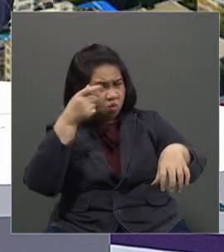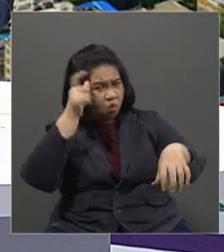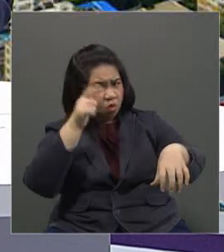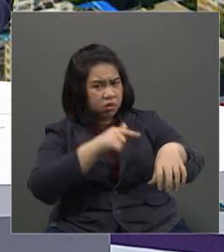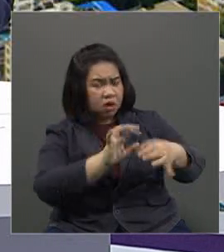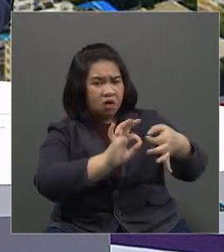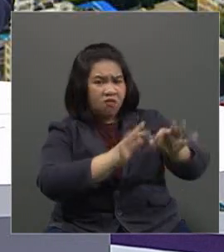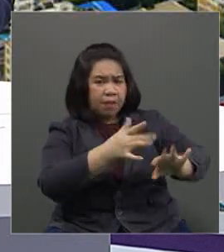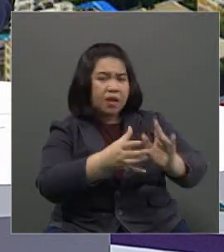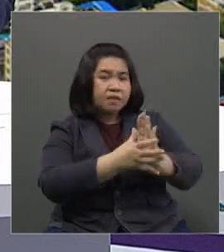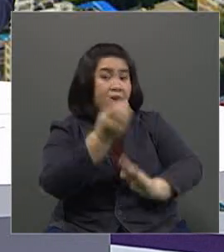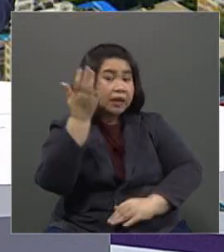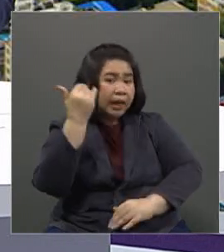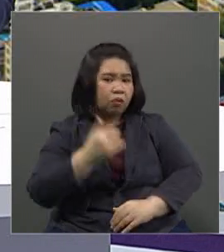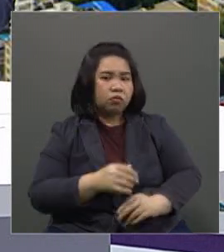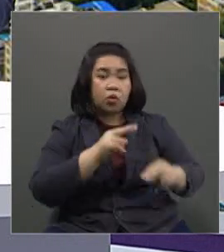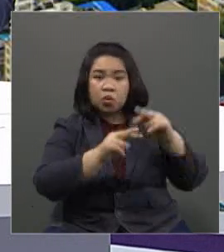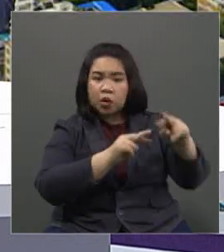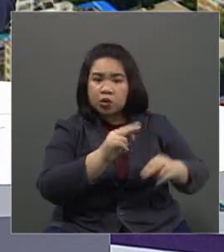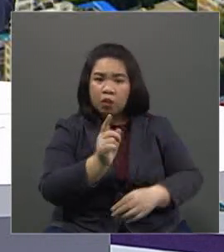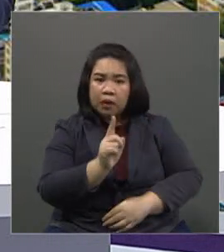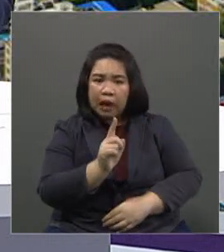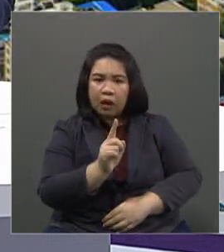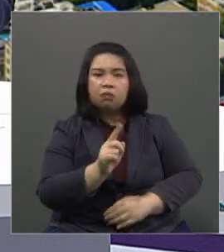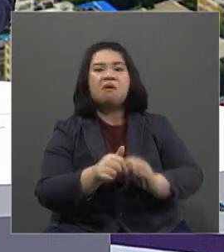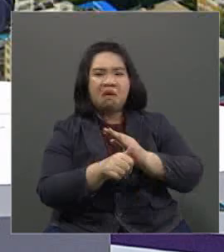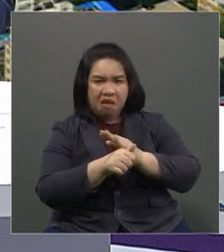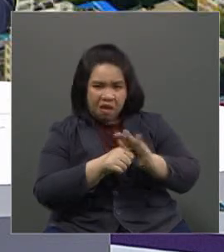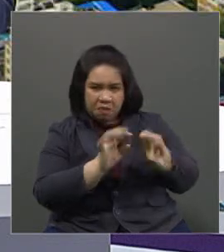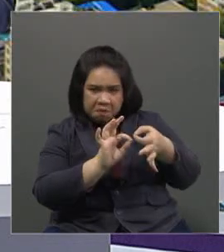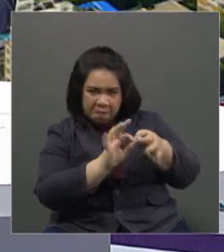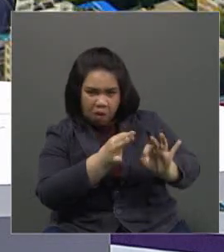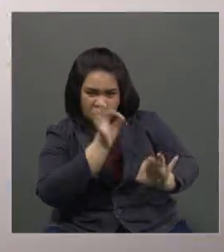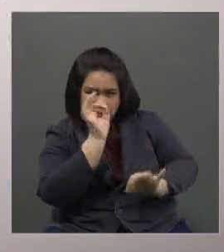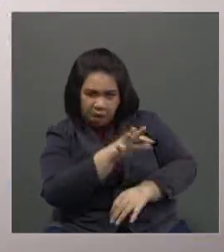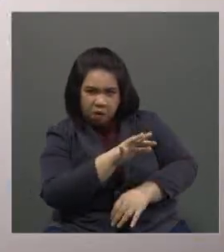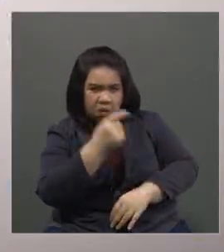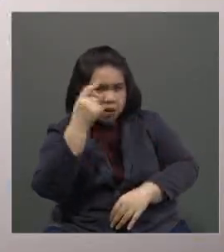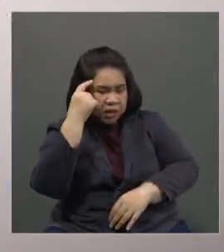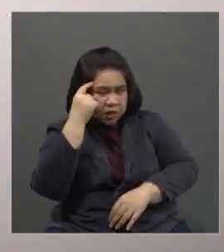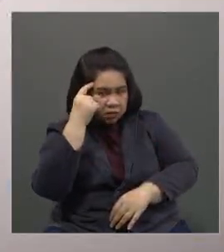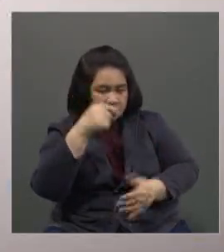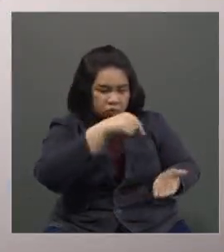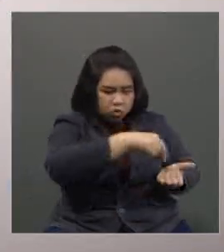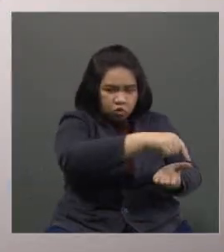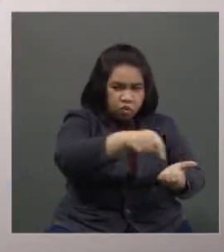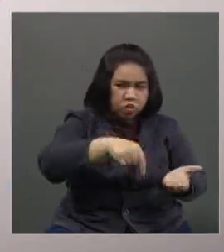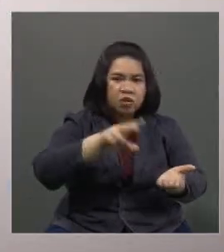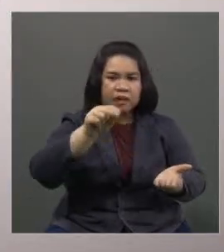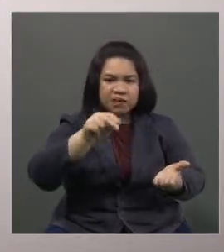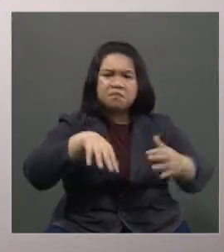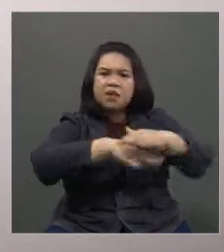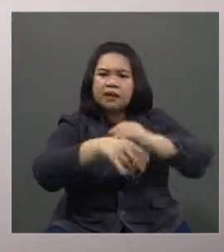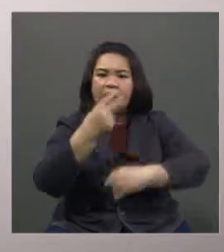สัปดาห์ที่ผ่านมาจากการตรวจสอบล่าสุดนะเบอกว่าเป็นการลอบวางเพลิงค่ะที่มีไม่ต่ำกว่า 30จุดทีเดียวหลักฐานที่